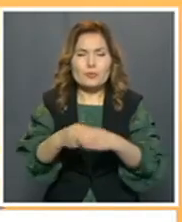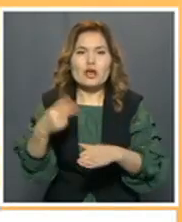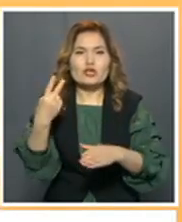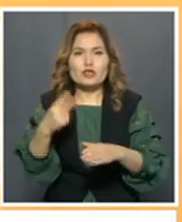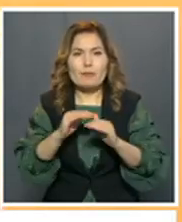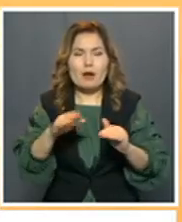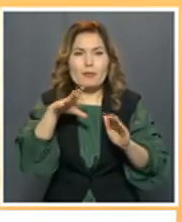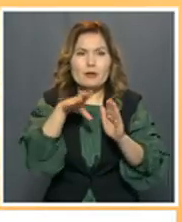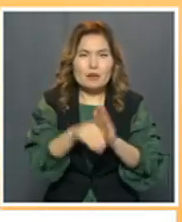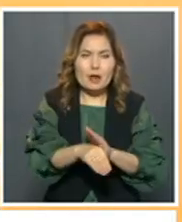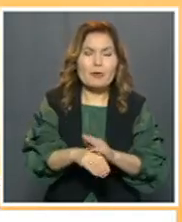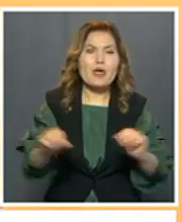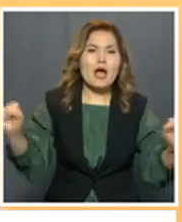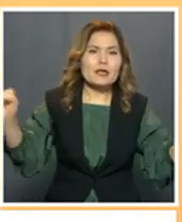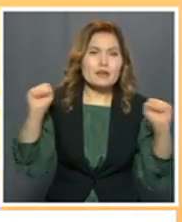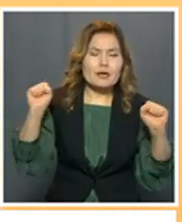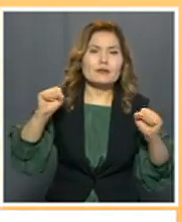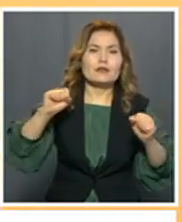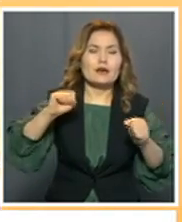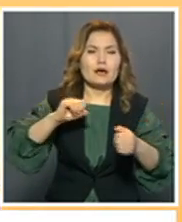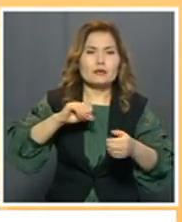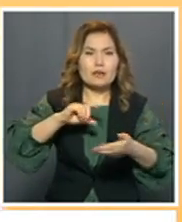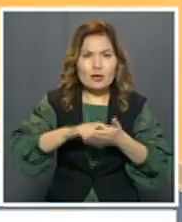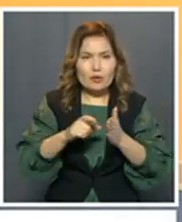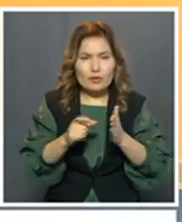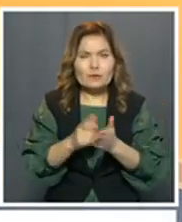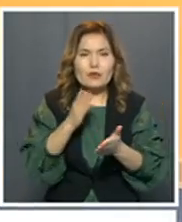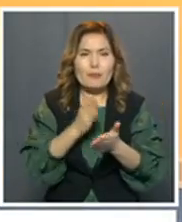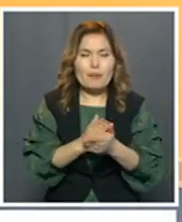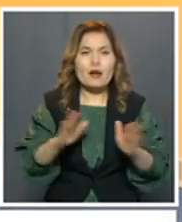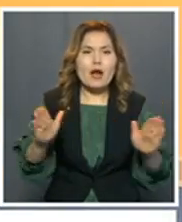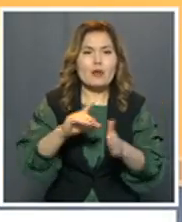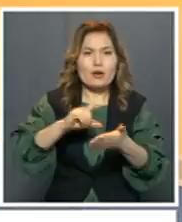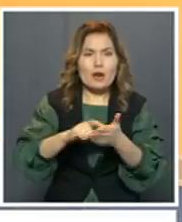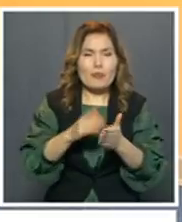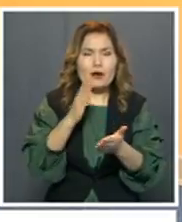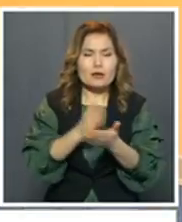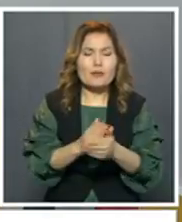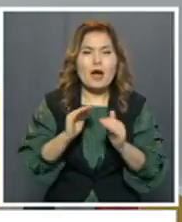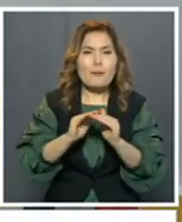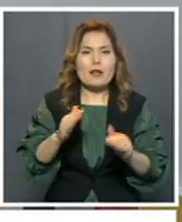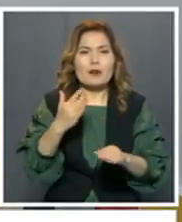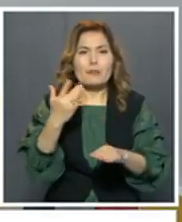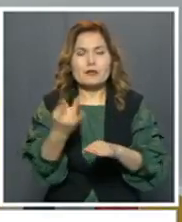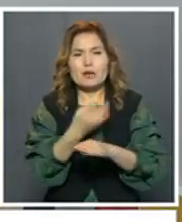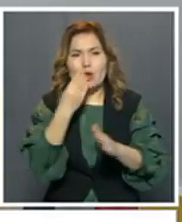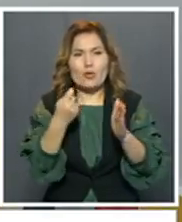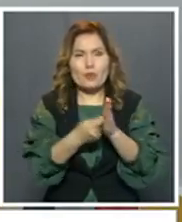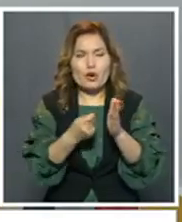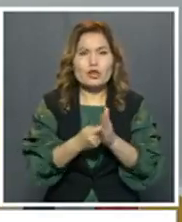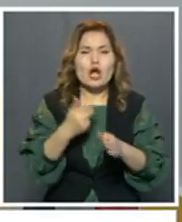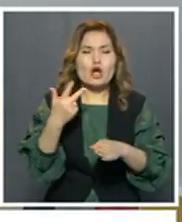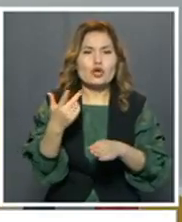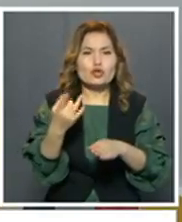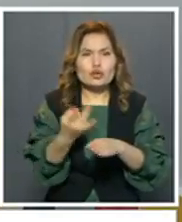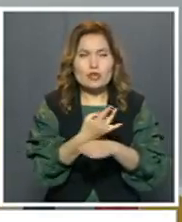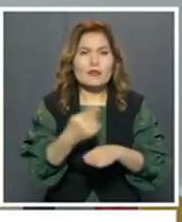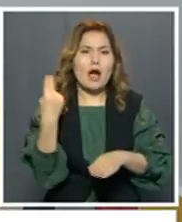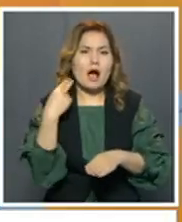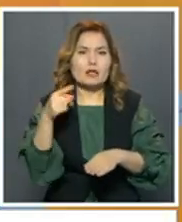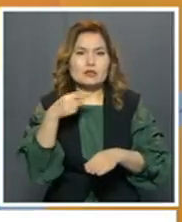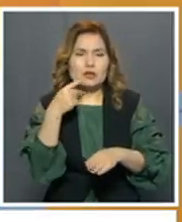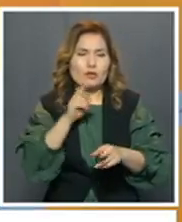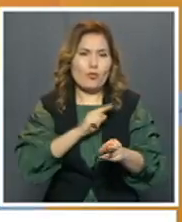залы, ән сабағы өтетін бөлме, ойын алаңы қарастырылған. Балақайларға 5 мезгіл тамақ беріледі. Аптасына 3 рет ағылшын тілі